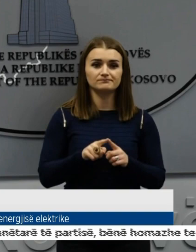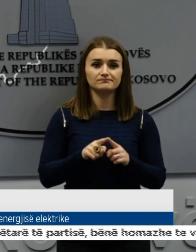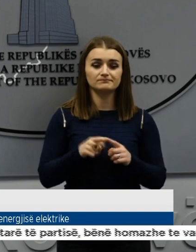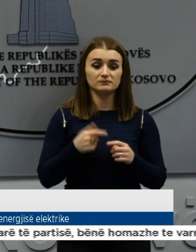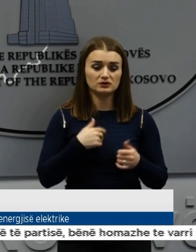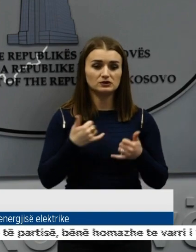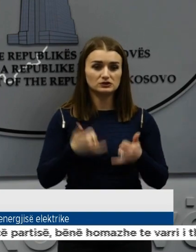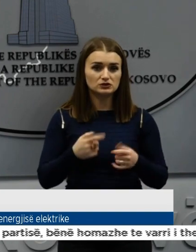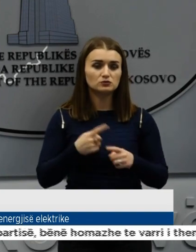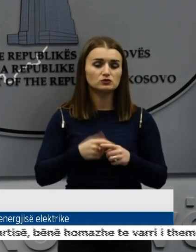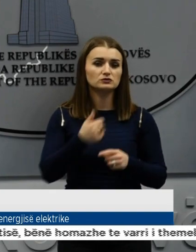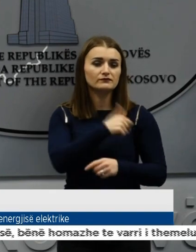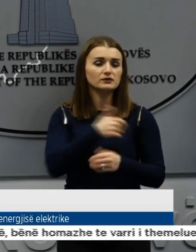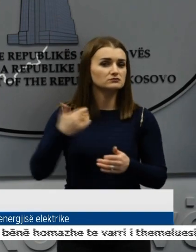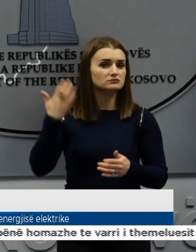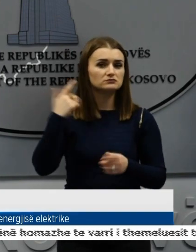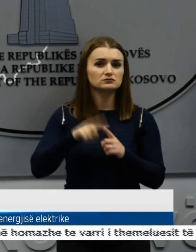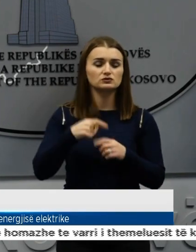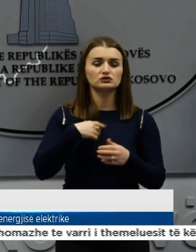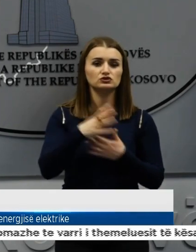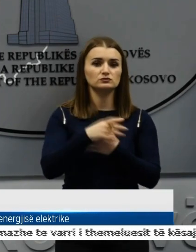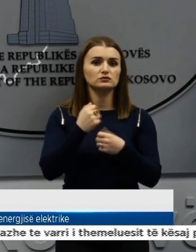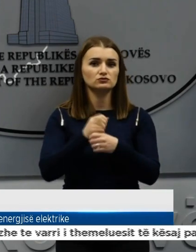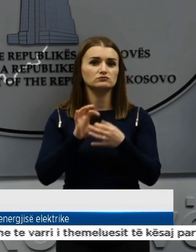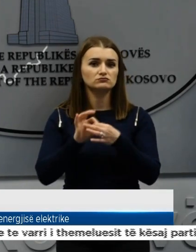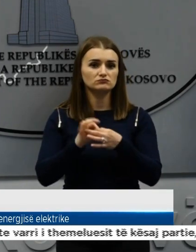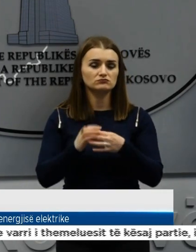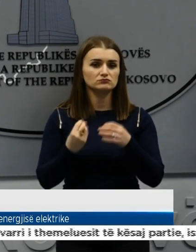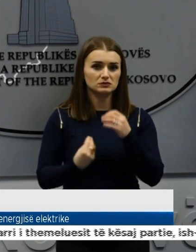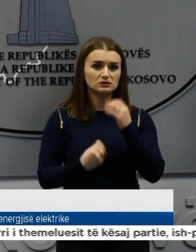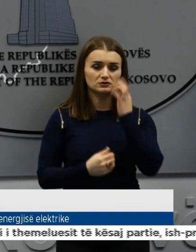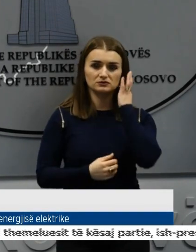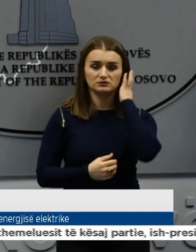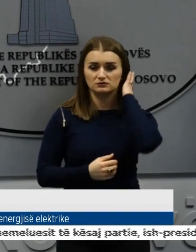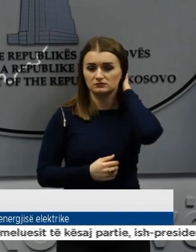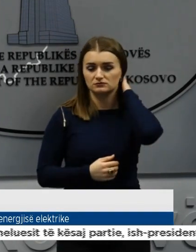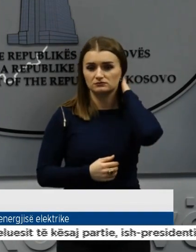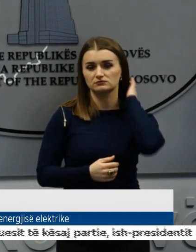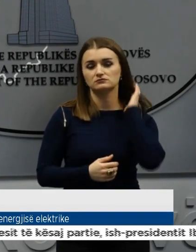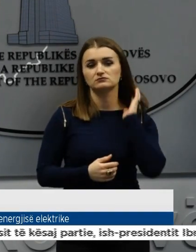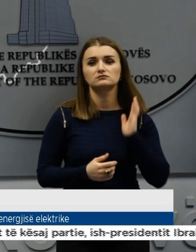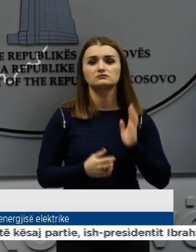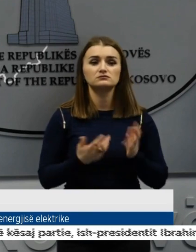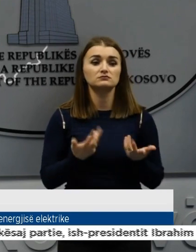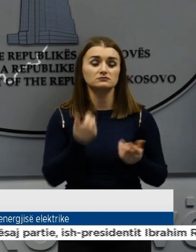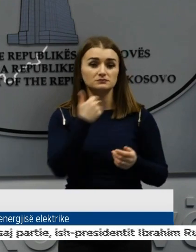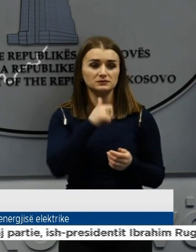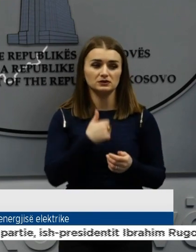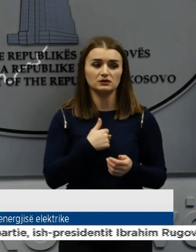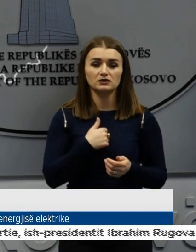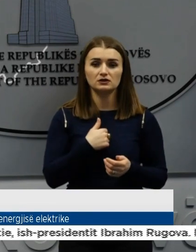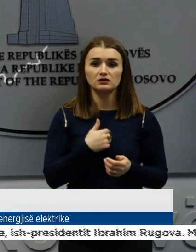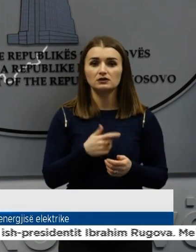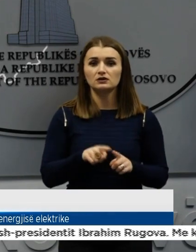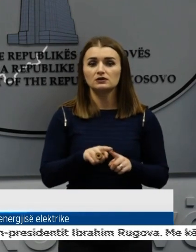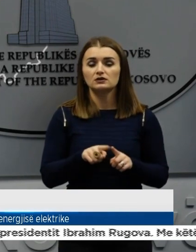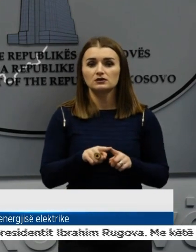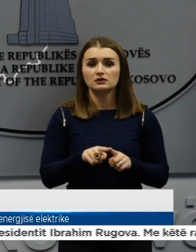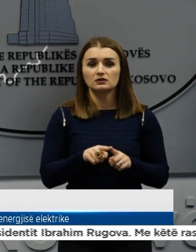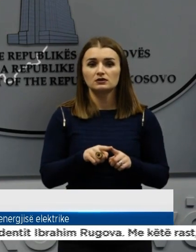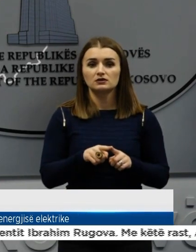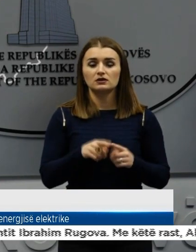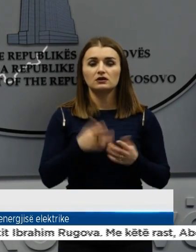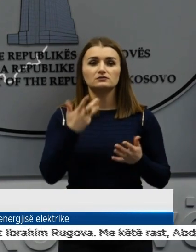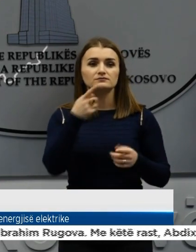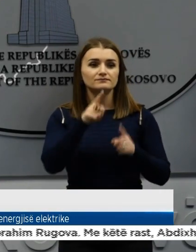kaluara kemi pasur një bashkëpunim me Shqipërinë, për faktin që ne jemi komplementar në kuptim që ata bazohen në burime ujore,